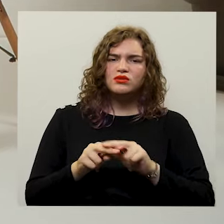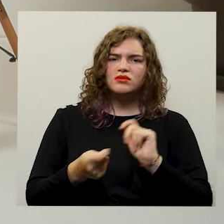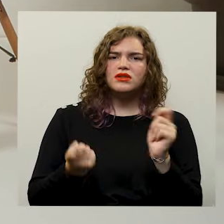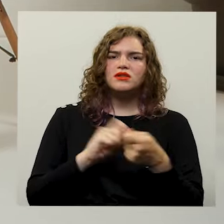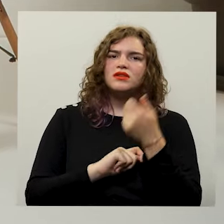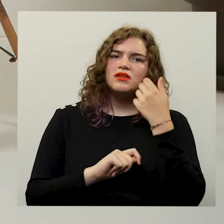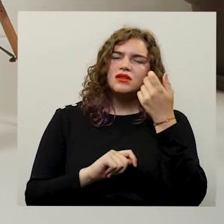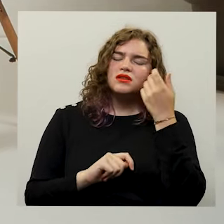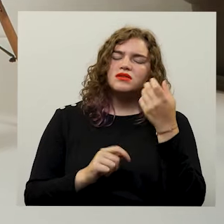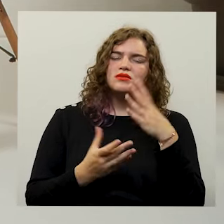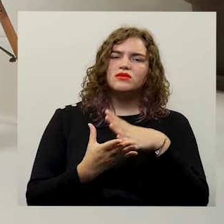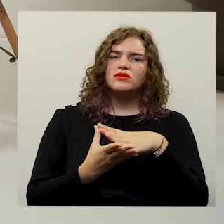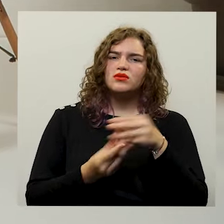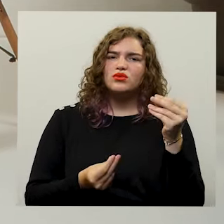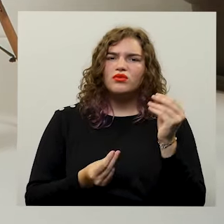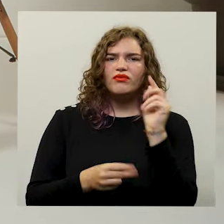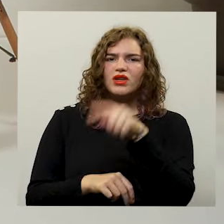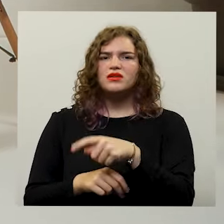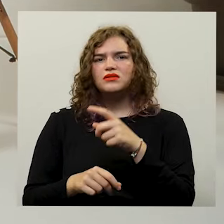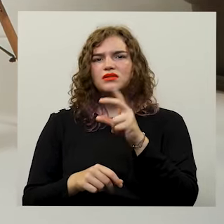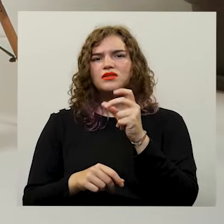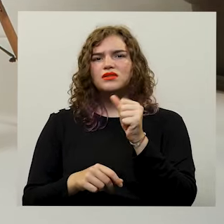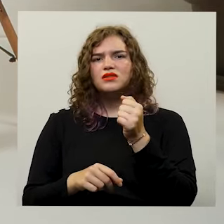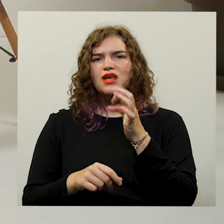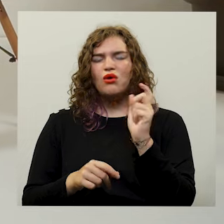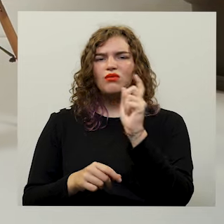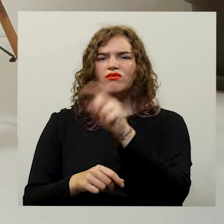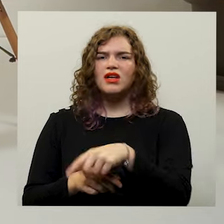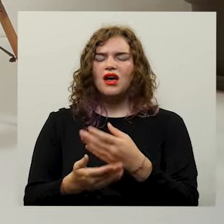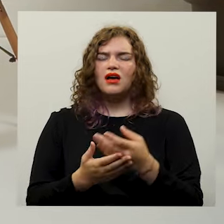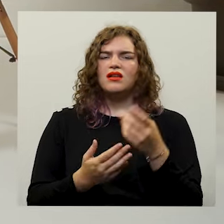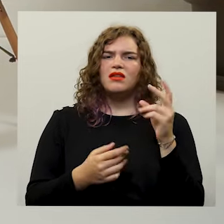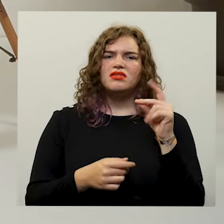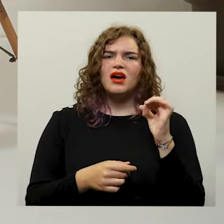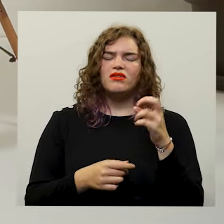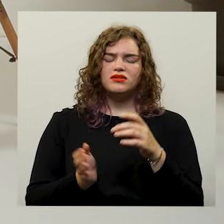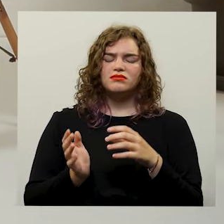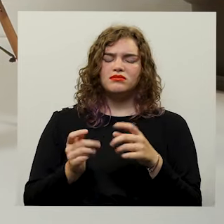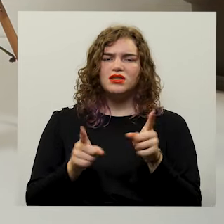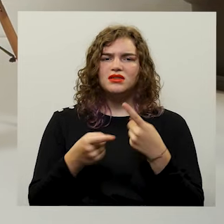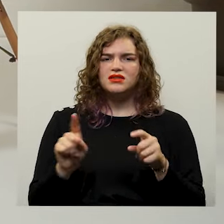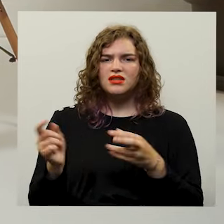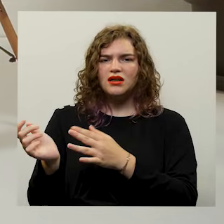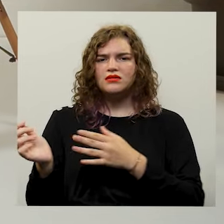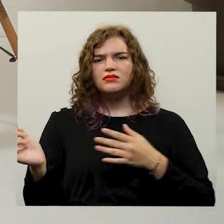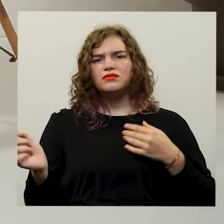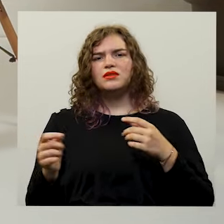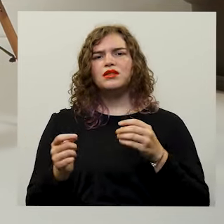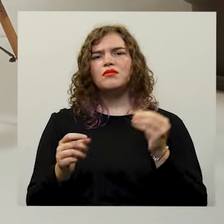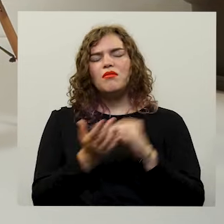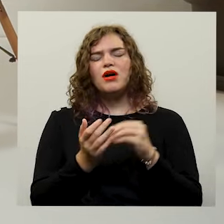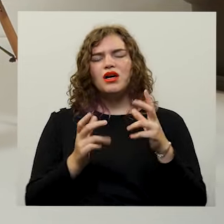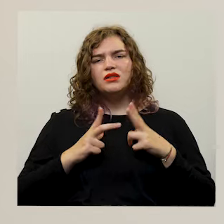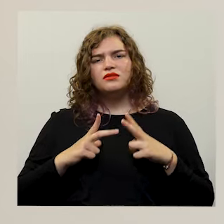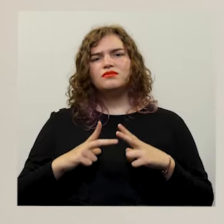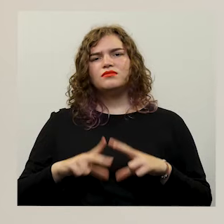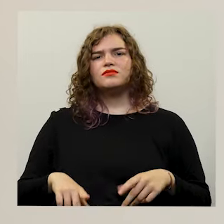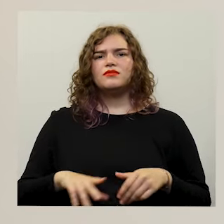Când veneau duhurile peste Saul, venea David și cânta la harfă și se liniștea. Saul se mai liniștea.